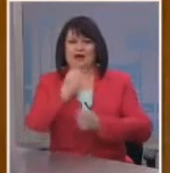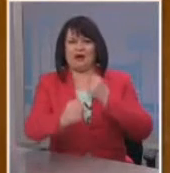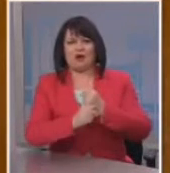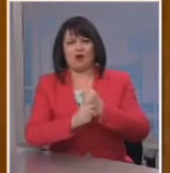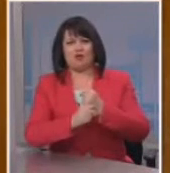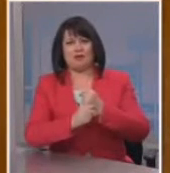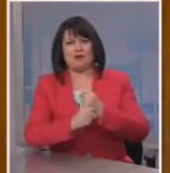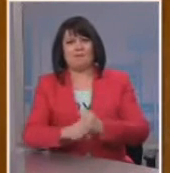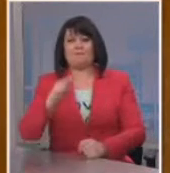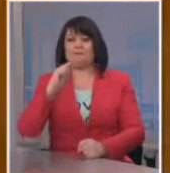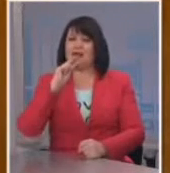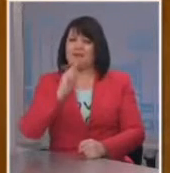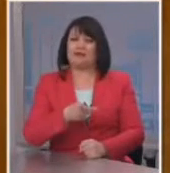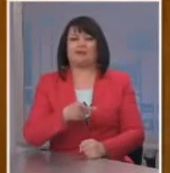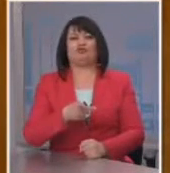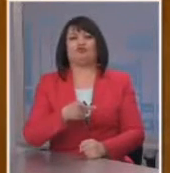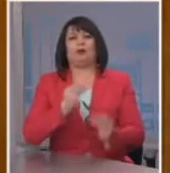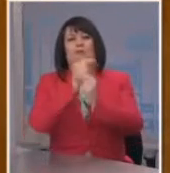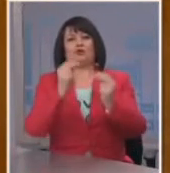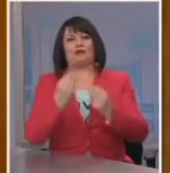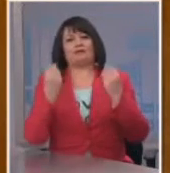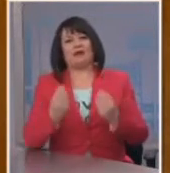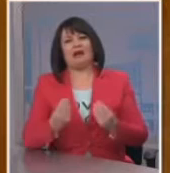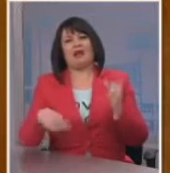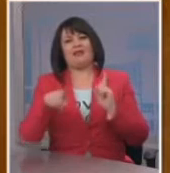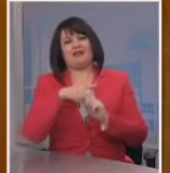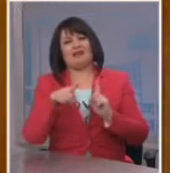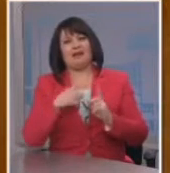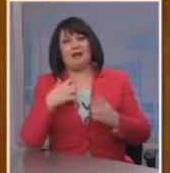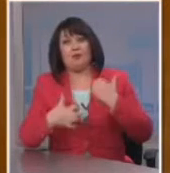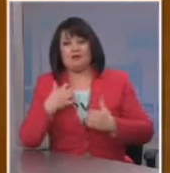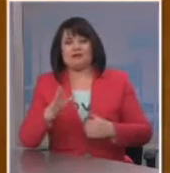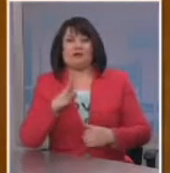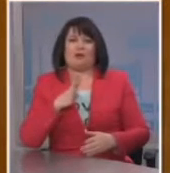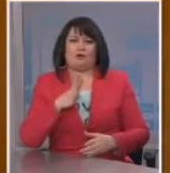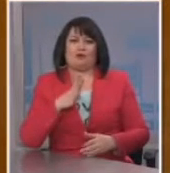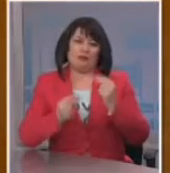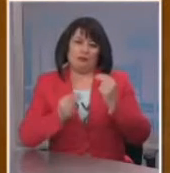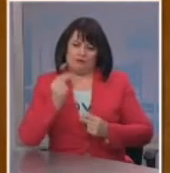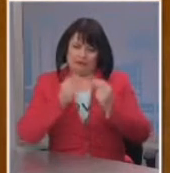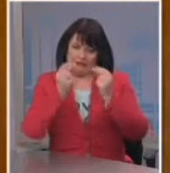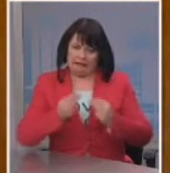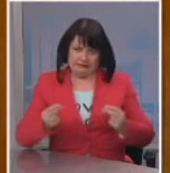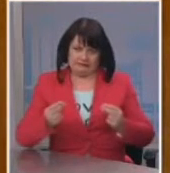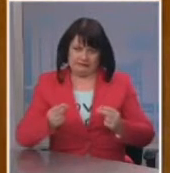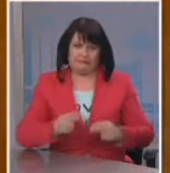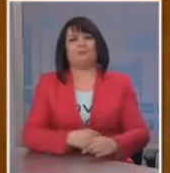να απαντήσουμε θετικά σε πολλές από τις αγωνίες του κόσμου, σε πολλά από τα προβλήματα του λαού.